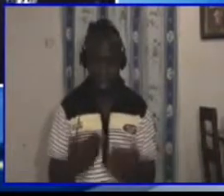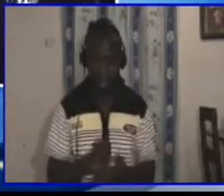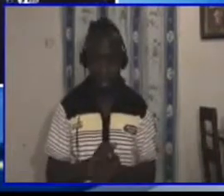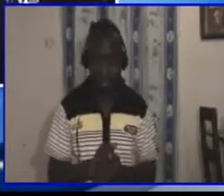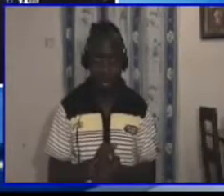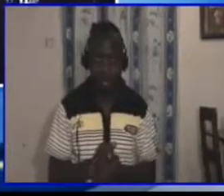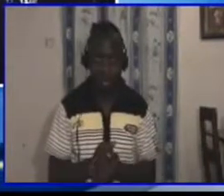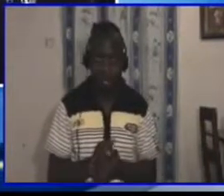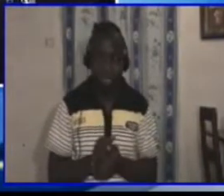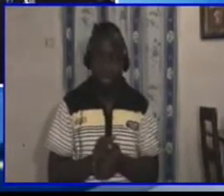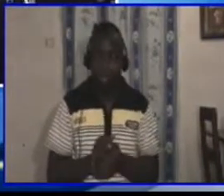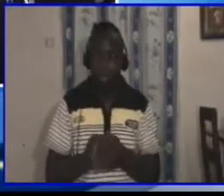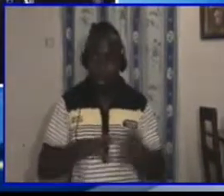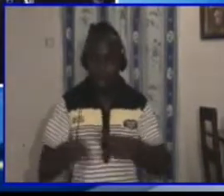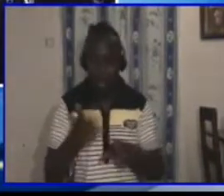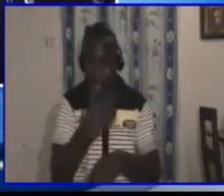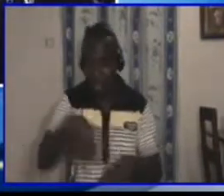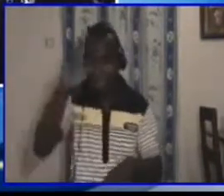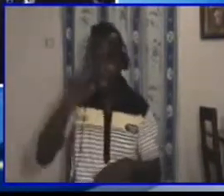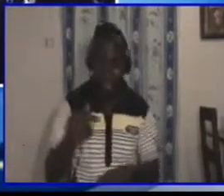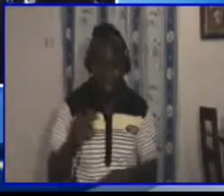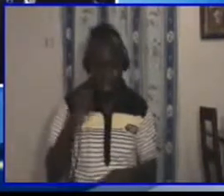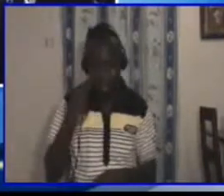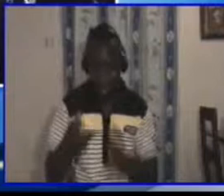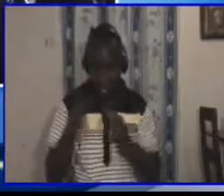ma i predicatori d'oggi